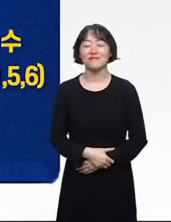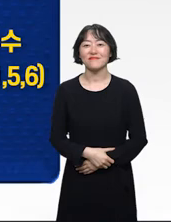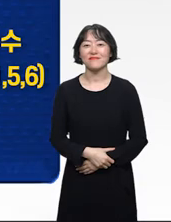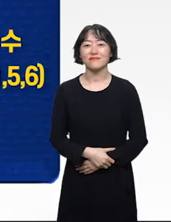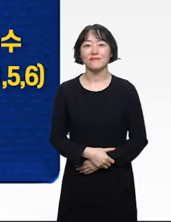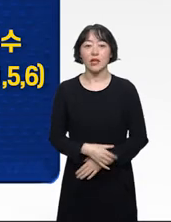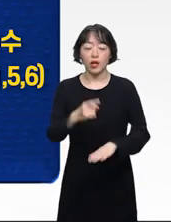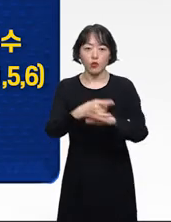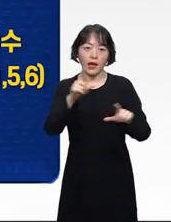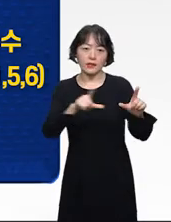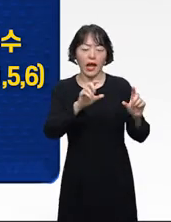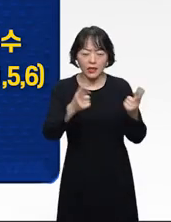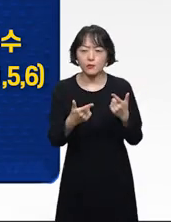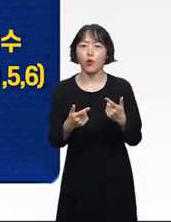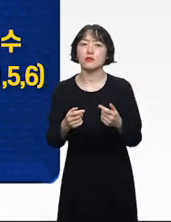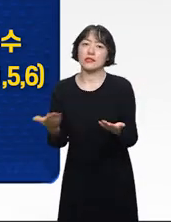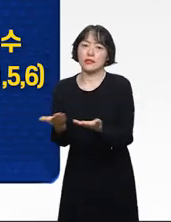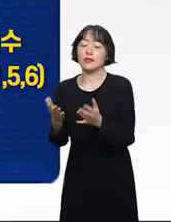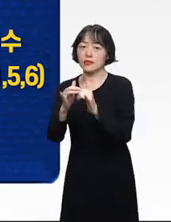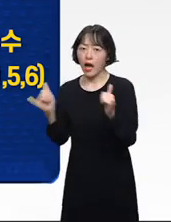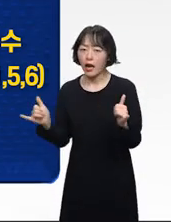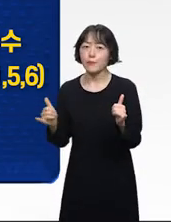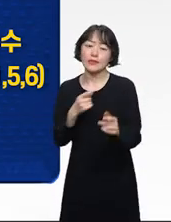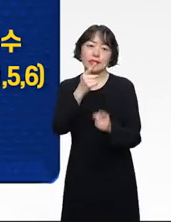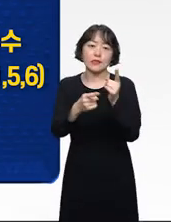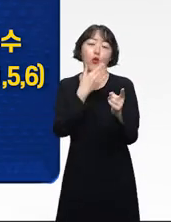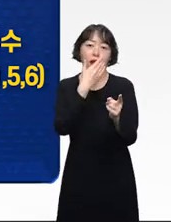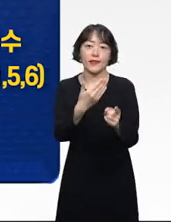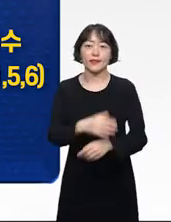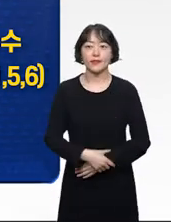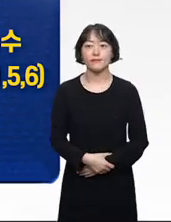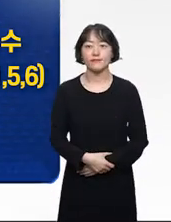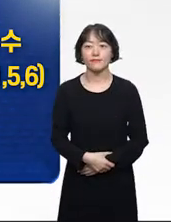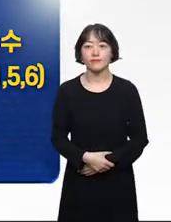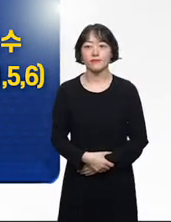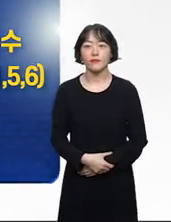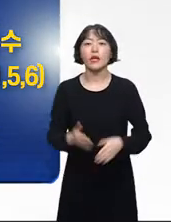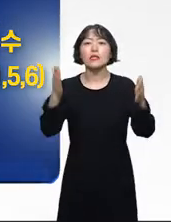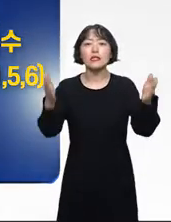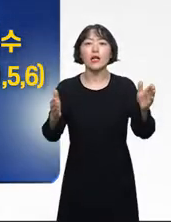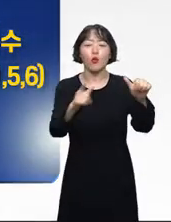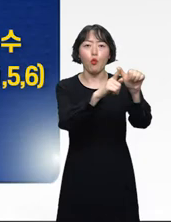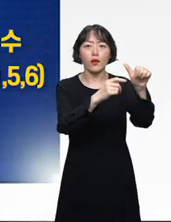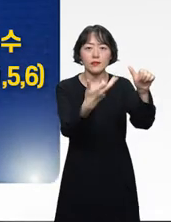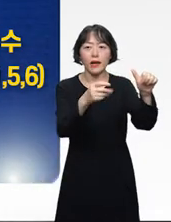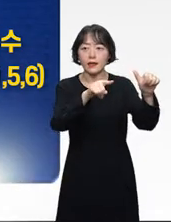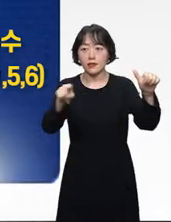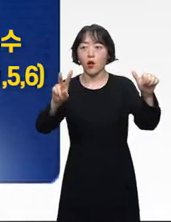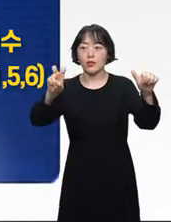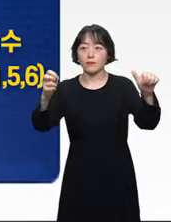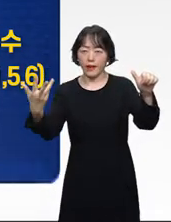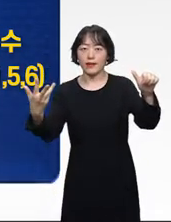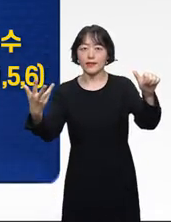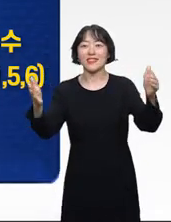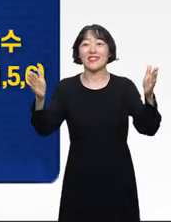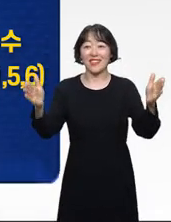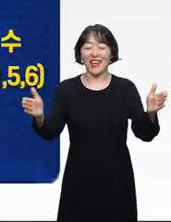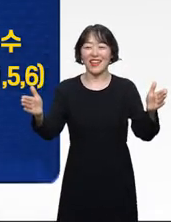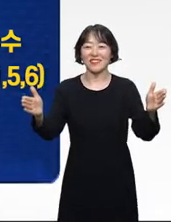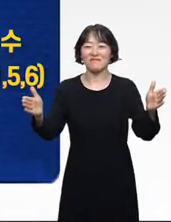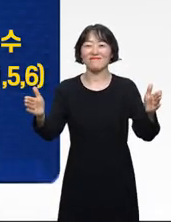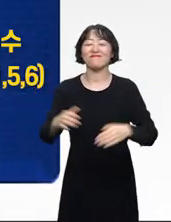소재 직장인이면 누구나 신청 가능하며 신청기간은 5월 18일 화요일부터 28일